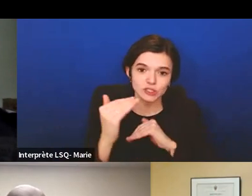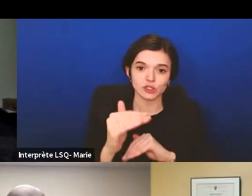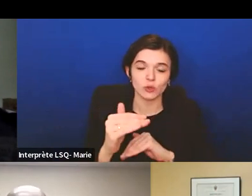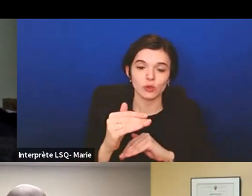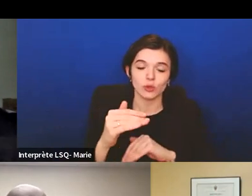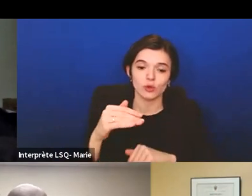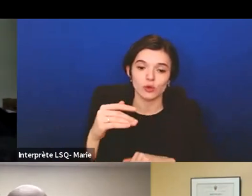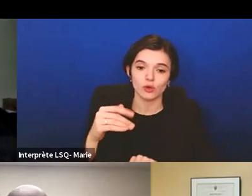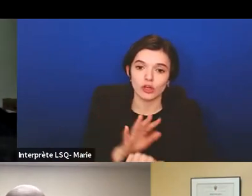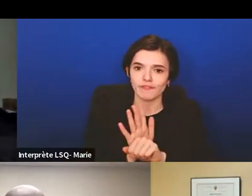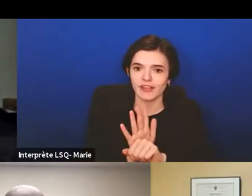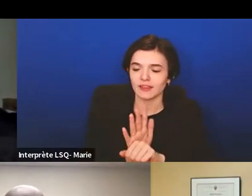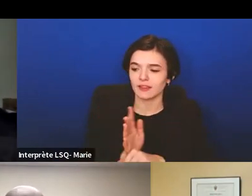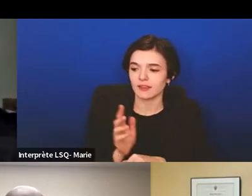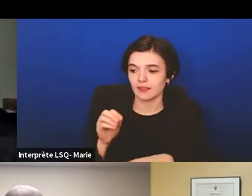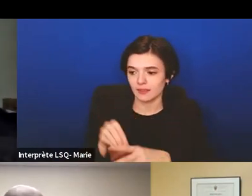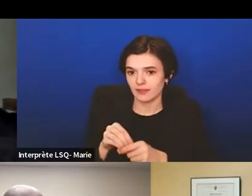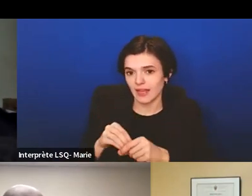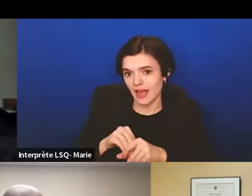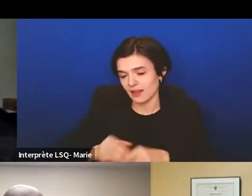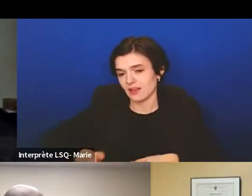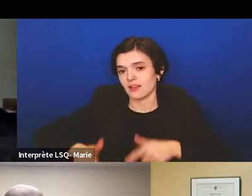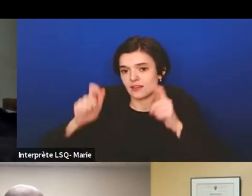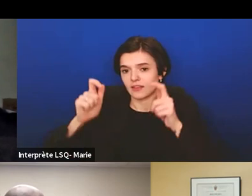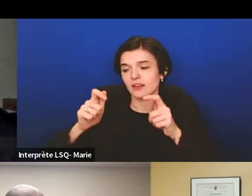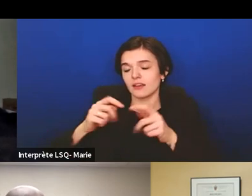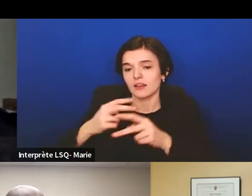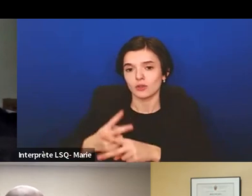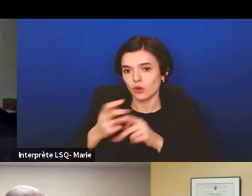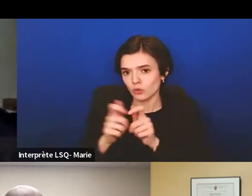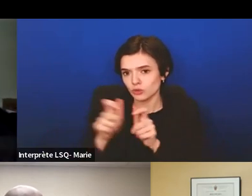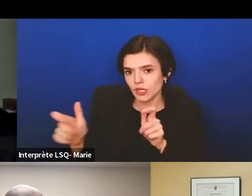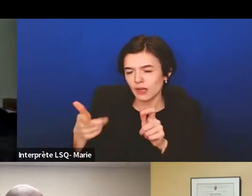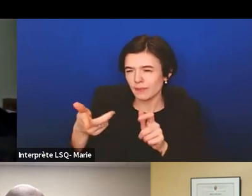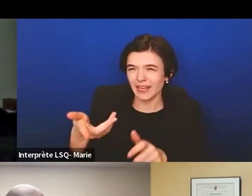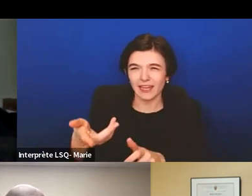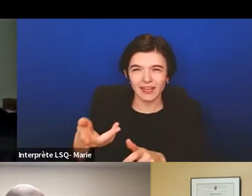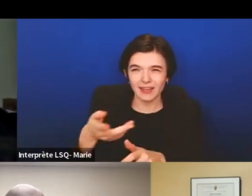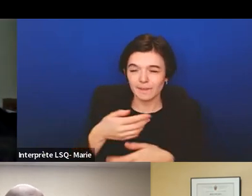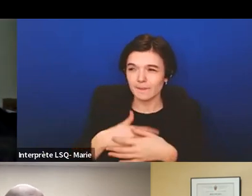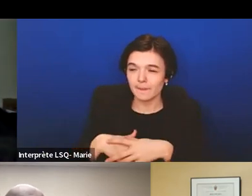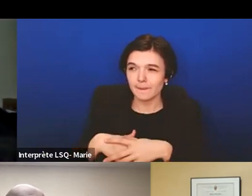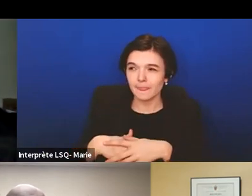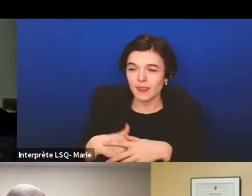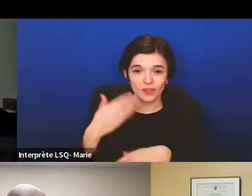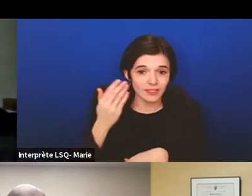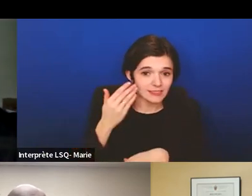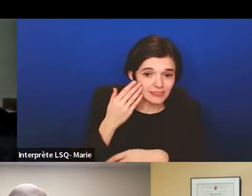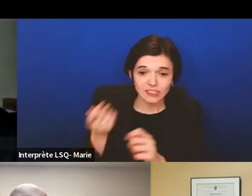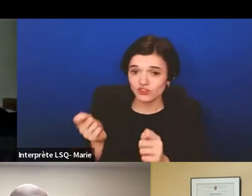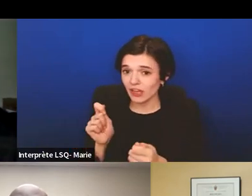maintenant. Et est-ce qu'on a une idée des impacts importants actuellement? Est-ce que les choses changent? Est-ce qu'il y a des